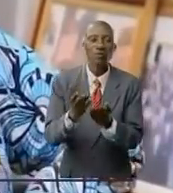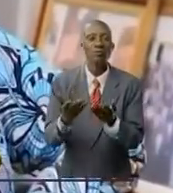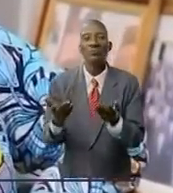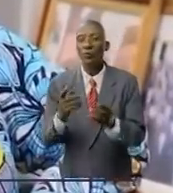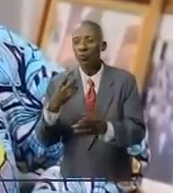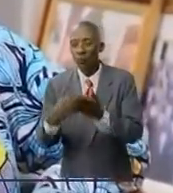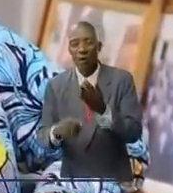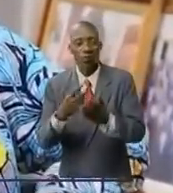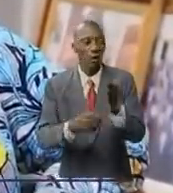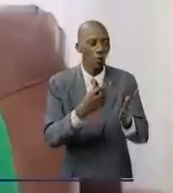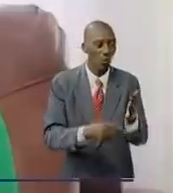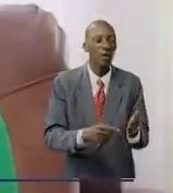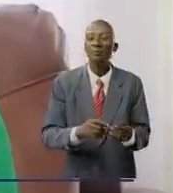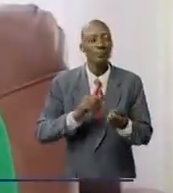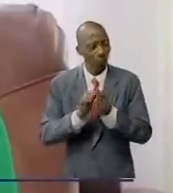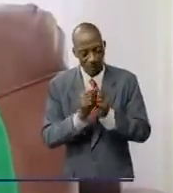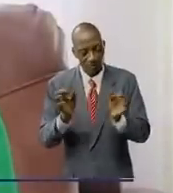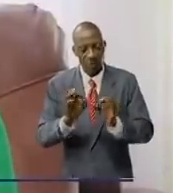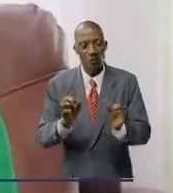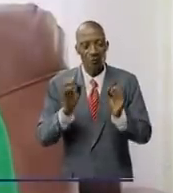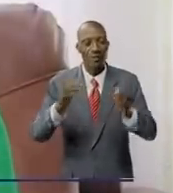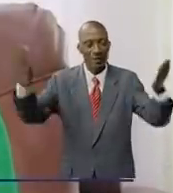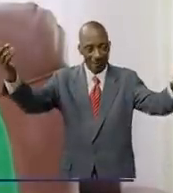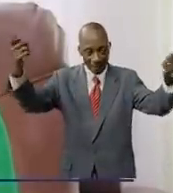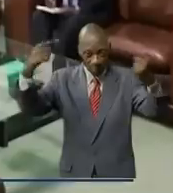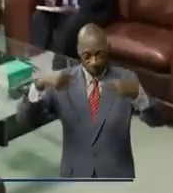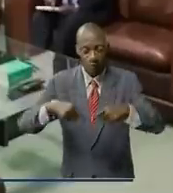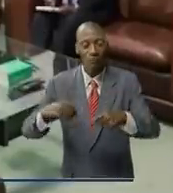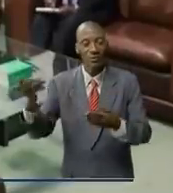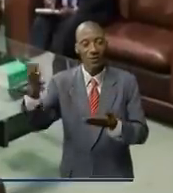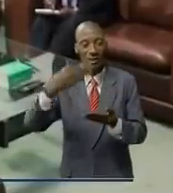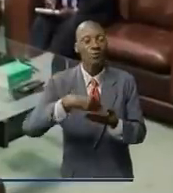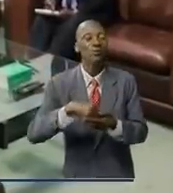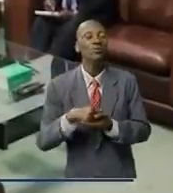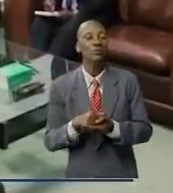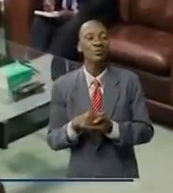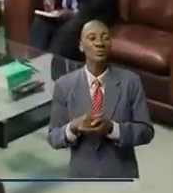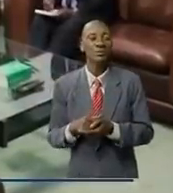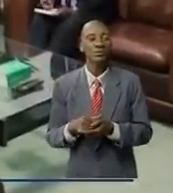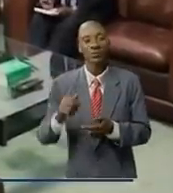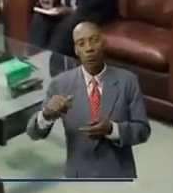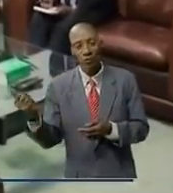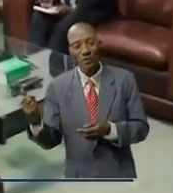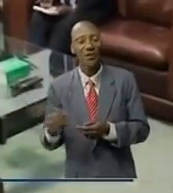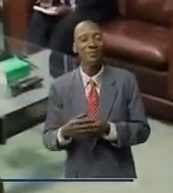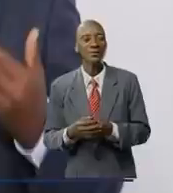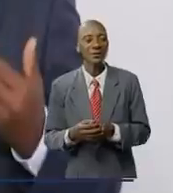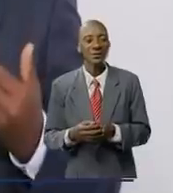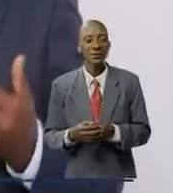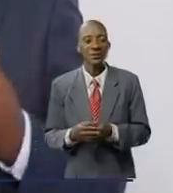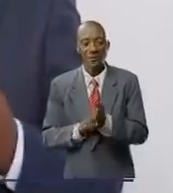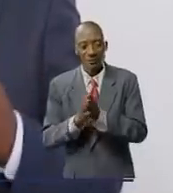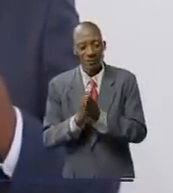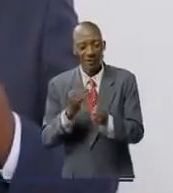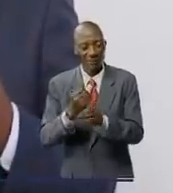va apporter un plus pour la formation de jeunes. Et ceux qui sont dans le domaine de l'agriculture, ils vont faire le nécessaire